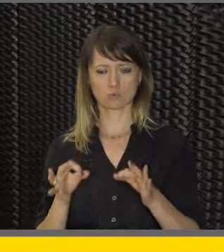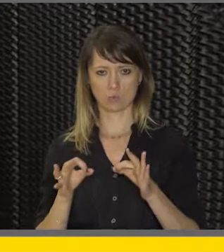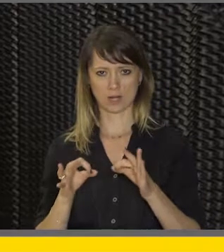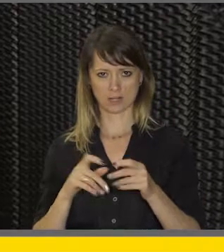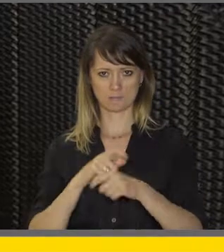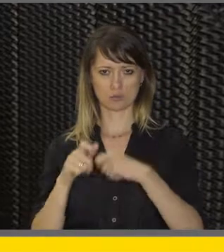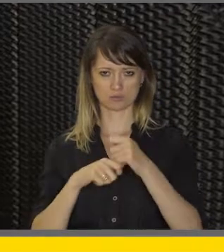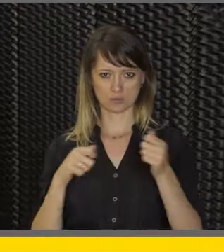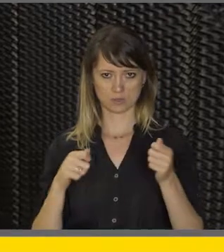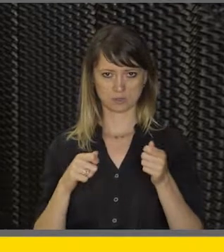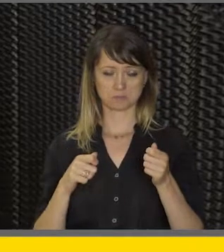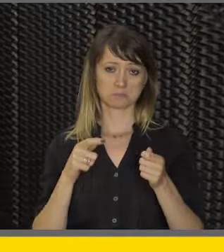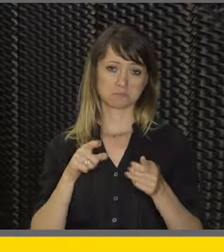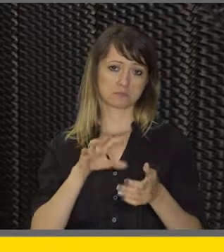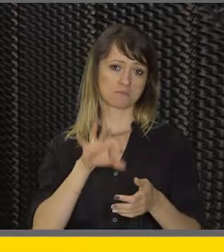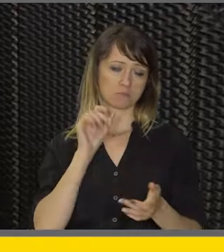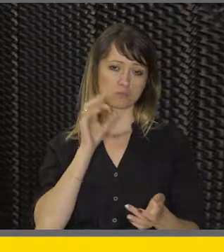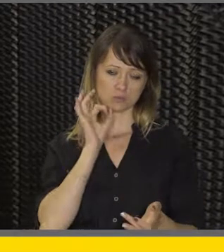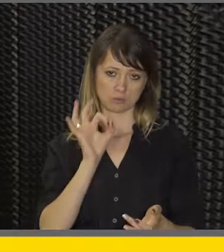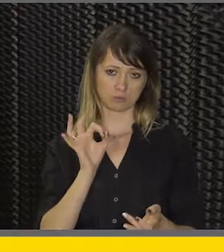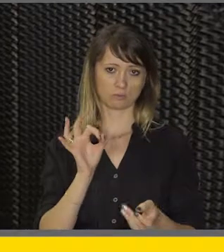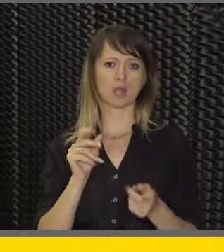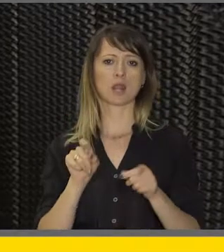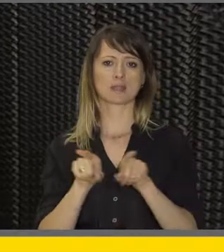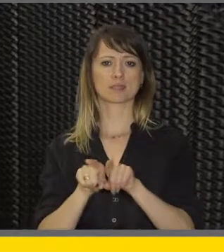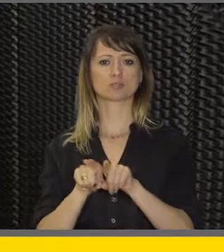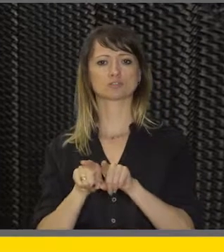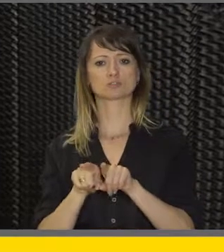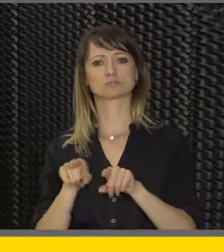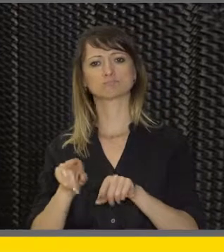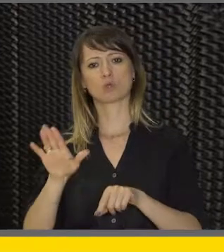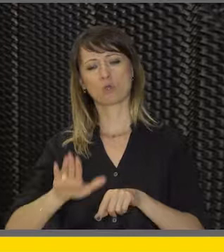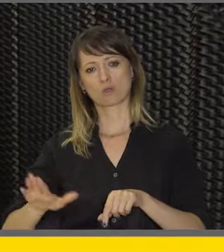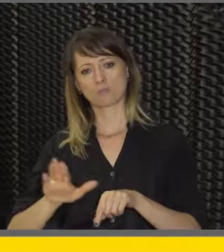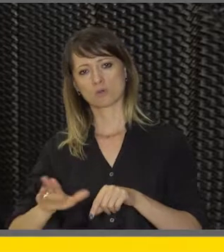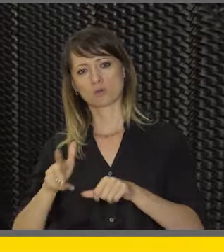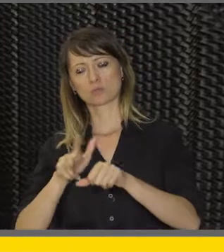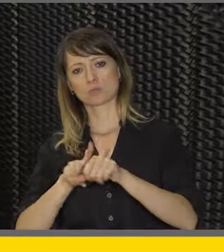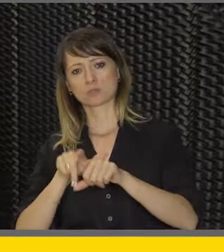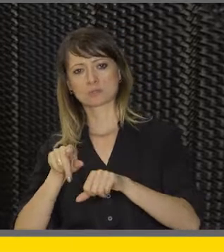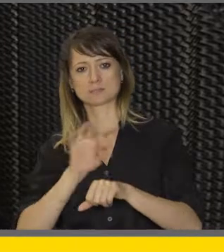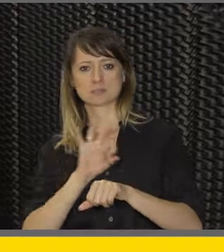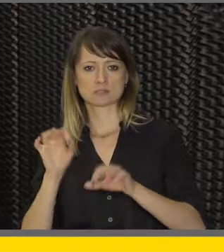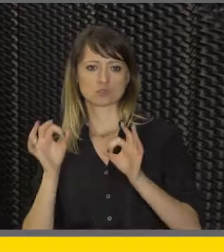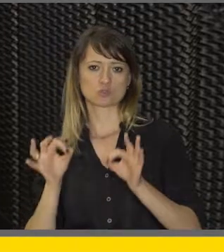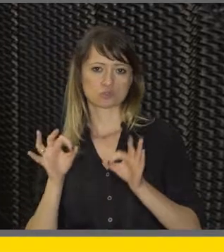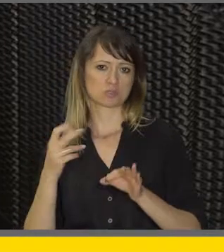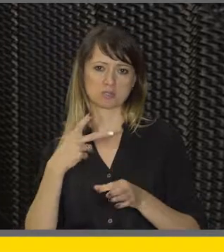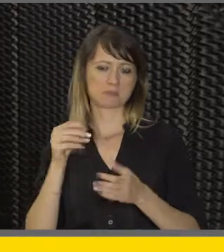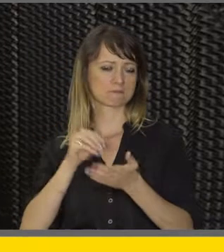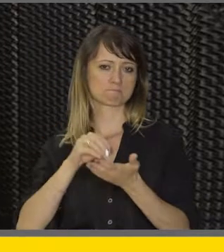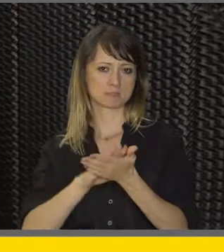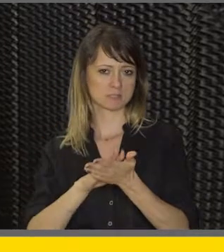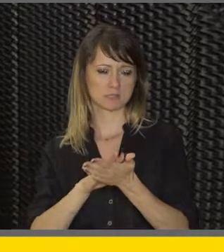na to, że wybór był klucz dobry, a są też takie obszary, które do tych specjalizacji dzisiejszych nie są wpisane, nie